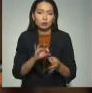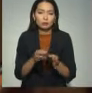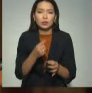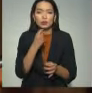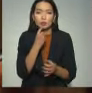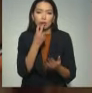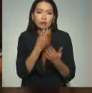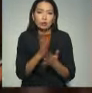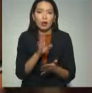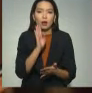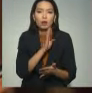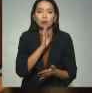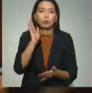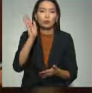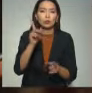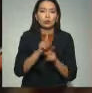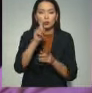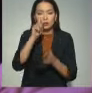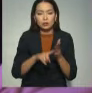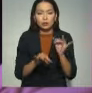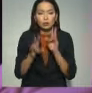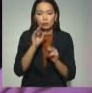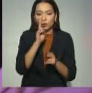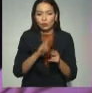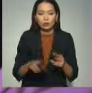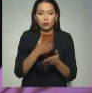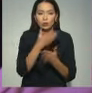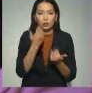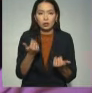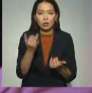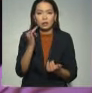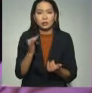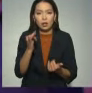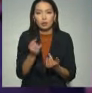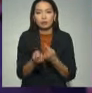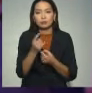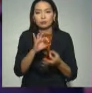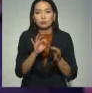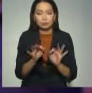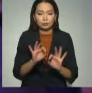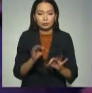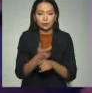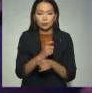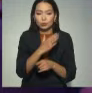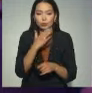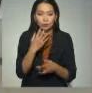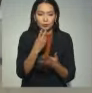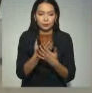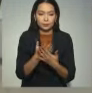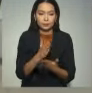қиындыққа қарамастан, әйелдердің болашаққа деген сенімі мен үміті жоғалмады. Тарихи туындыдан көрермен көп дүние ұқты.